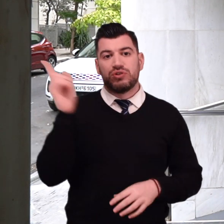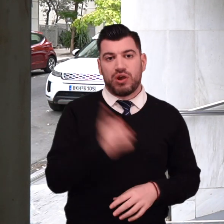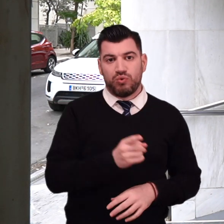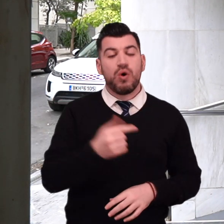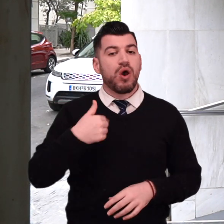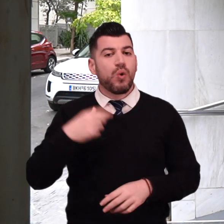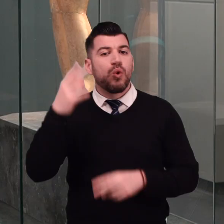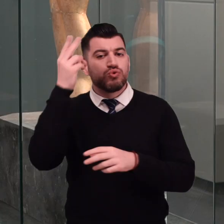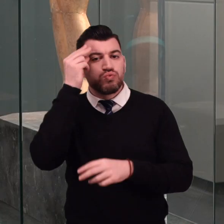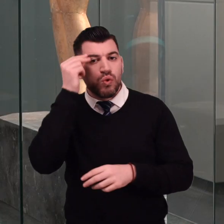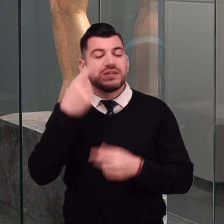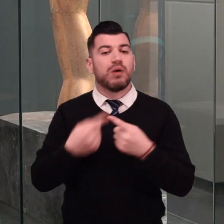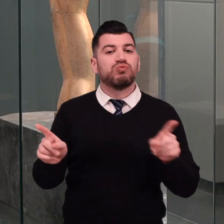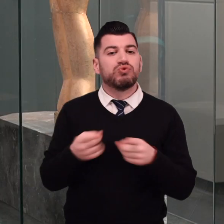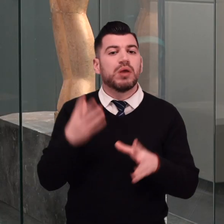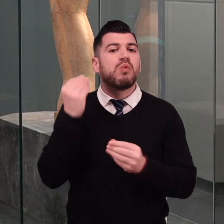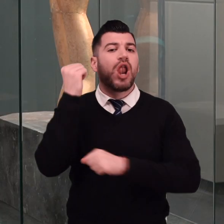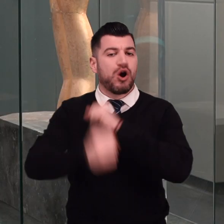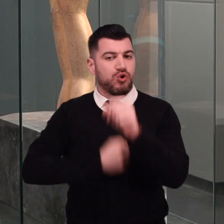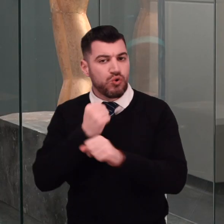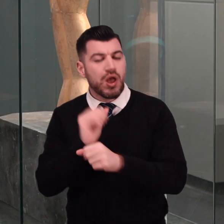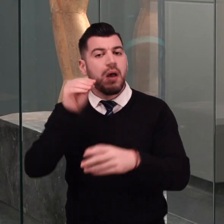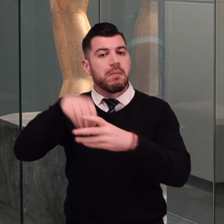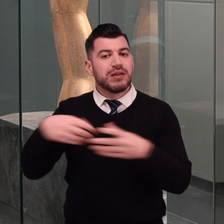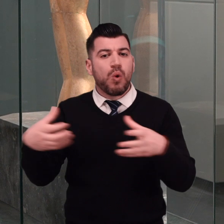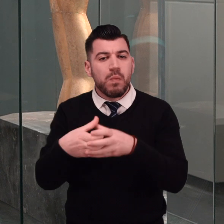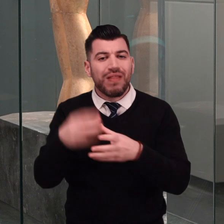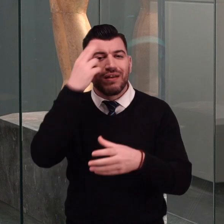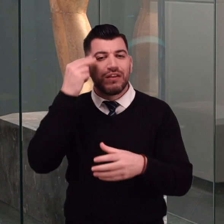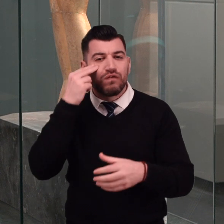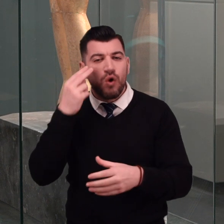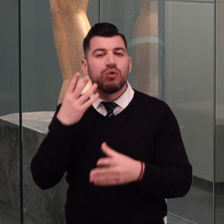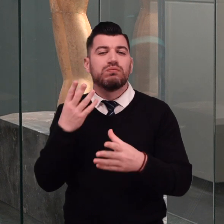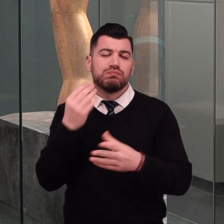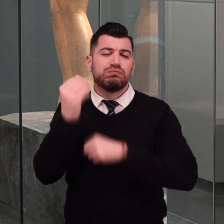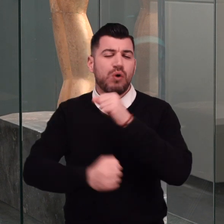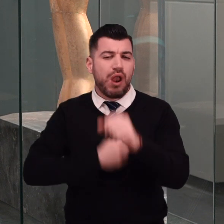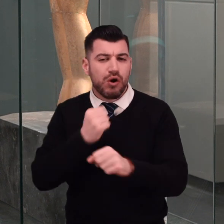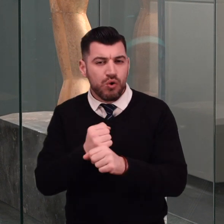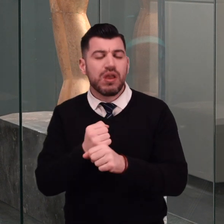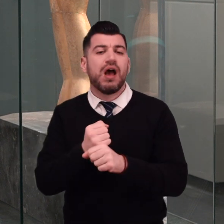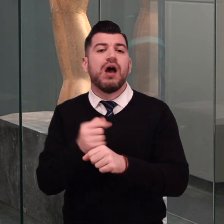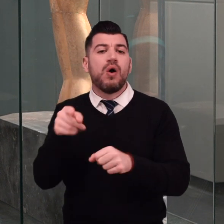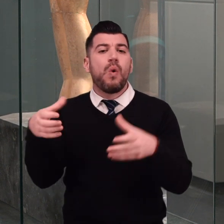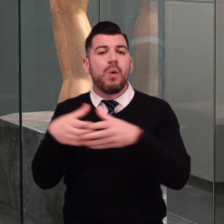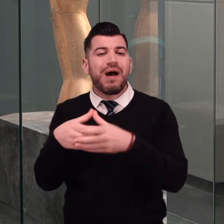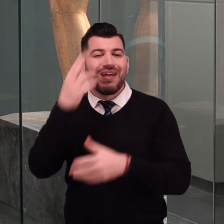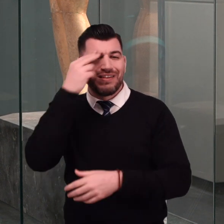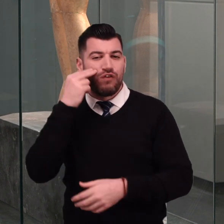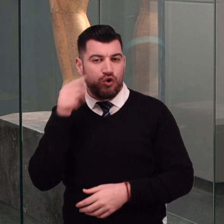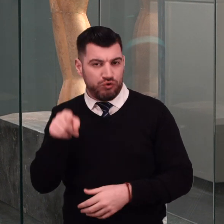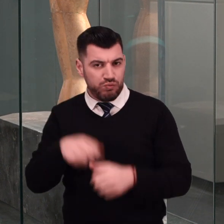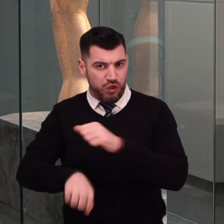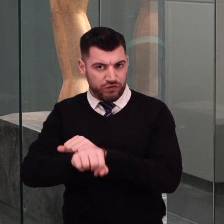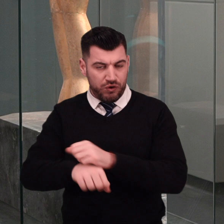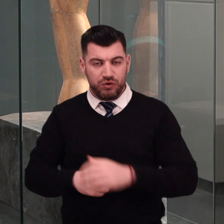Σπούδαζα αρκετά χρόνια μουσική, παίζα μετά αρκετά χρόνια ποδόσφαιρο, ήμουν στην εθνική ομάδα ποδοσφαίρου τυφλών. Είχα τη χαρά και την τιμή